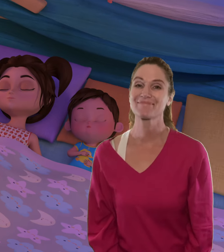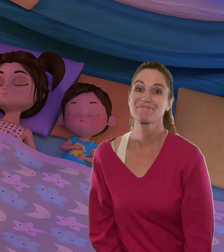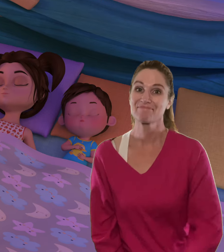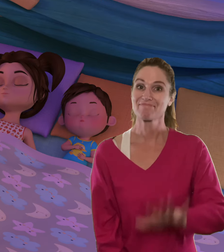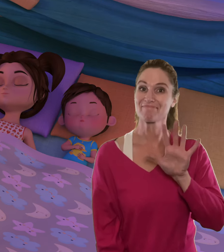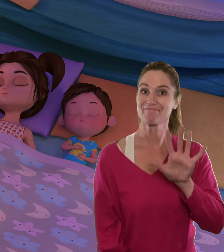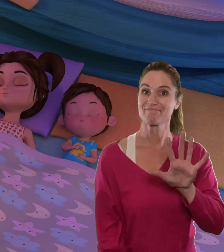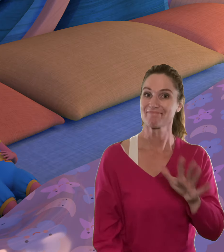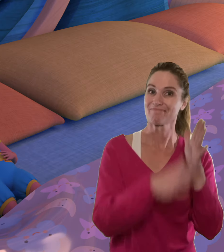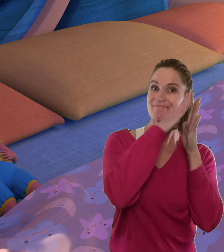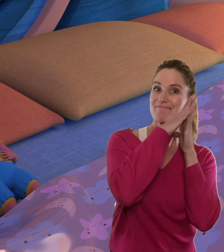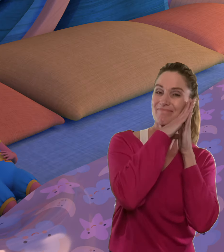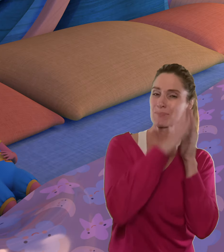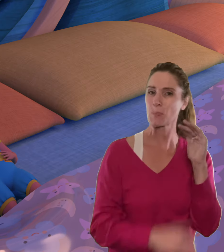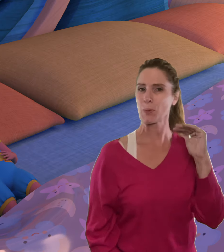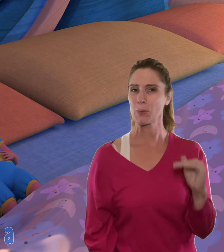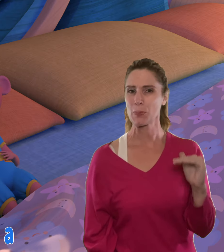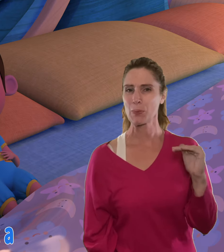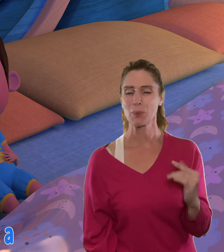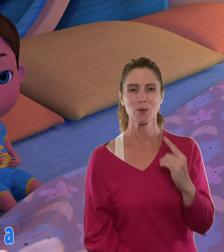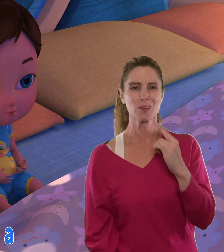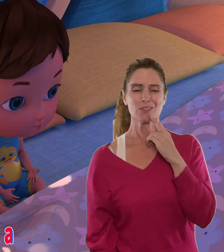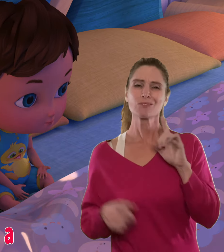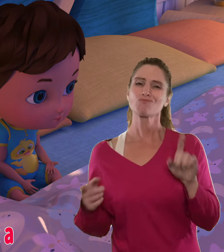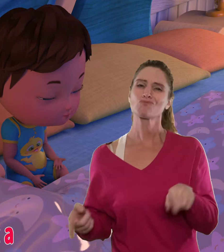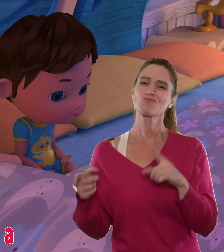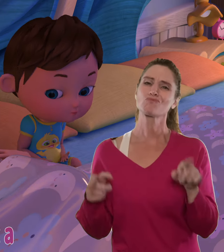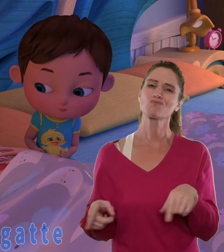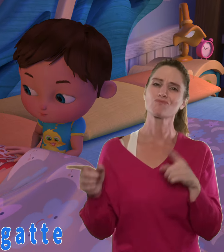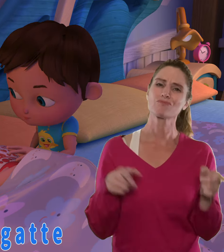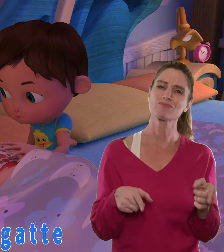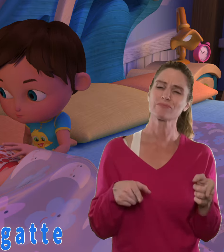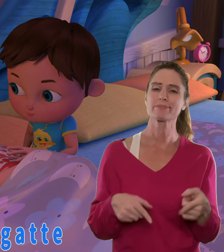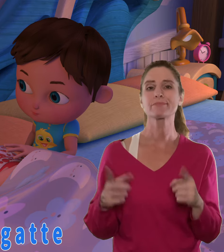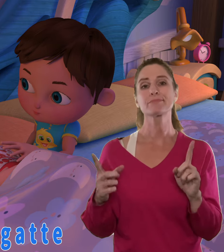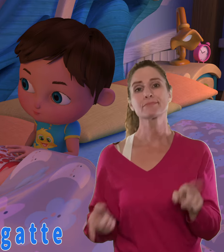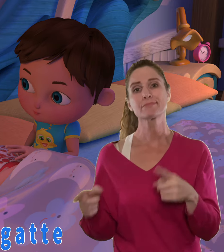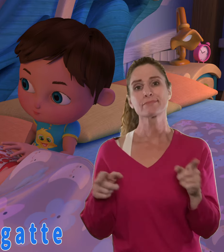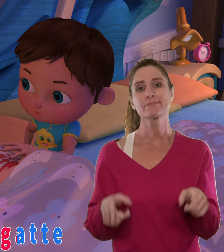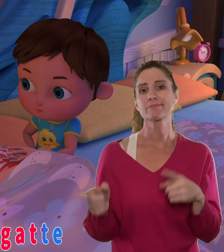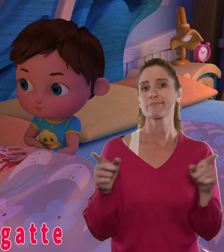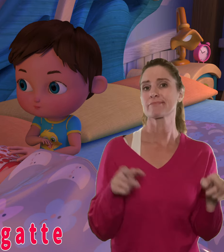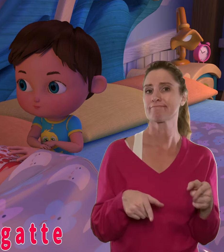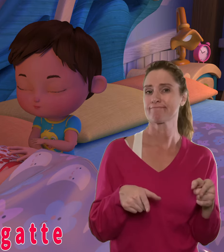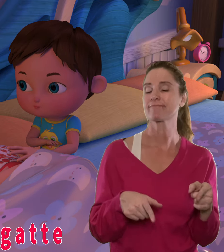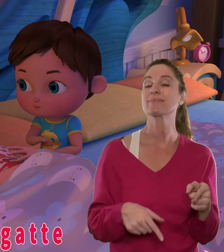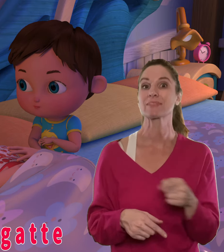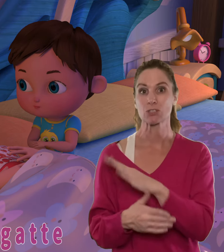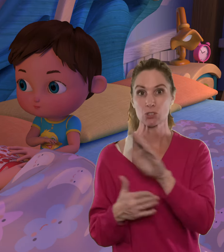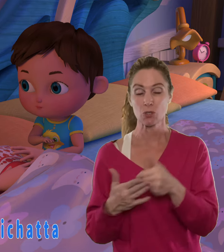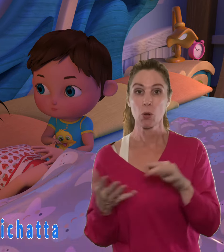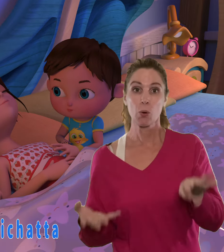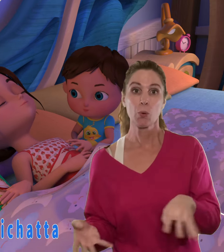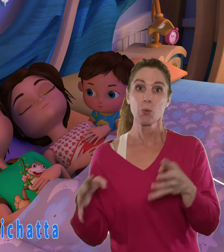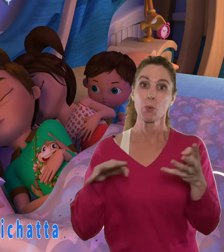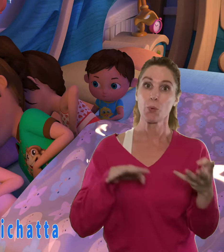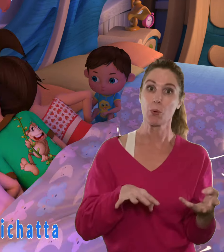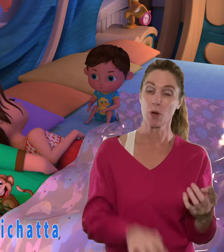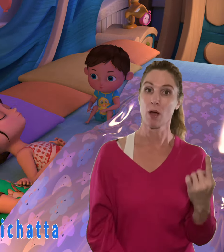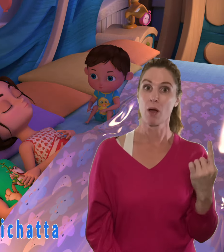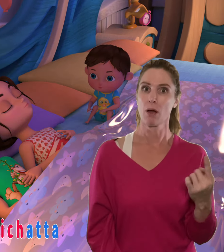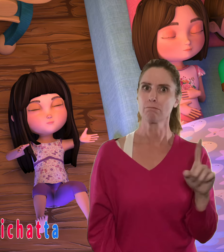たレッドに5引きちびちゃんが行った転がってほって